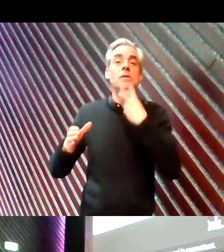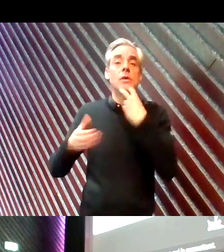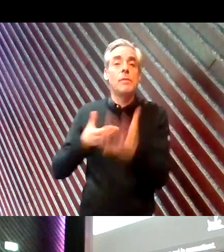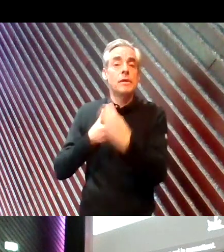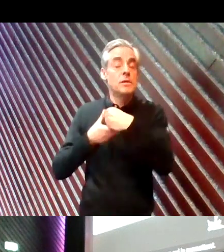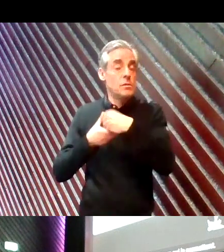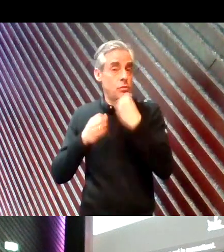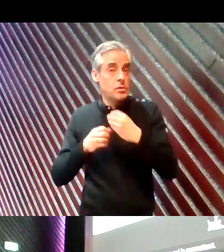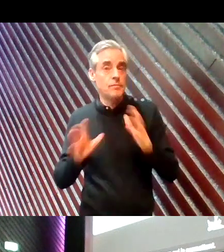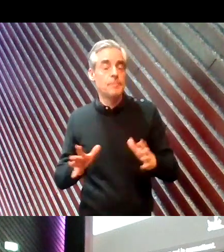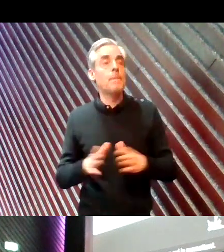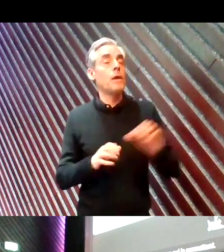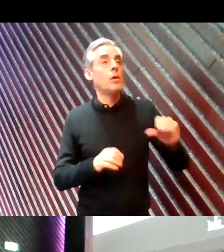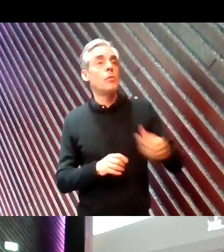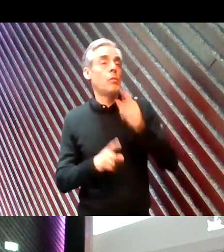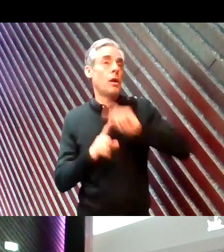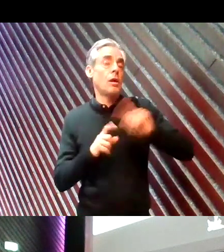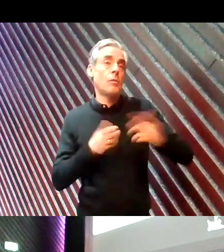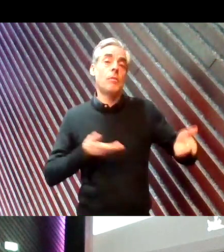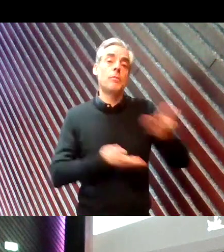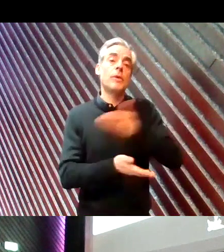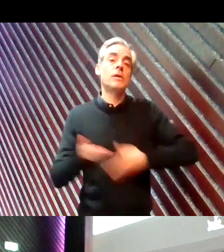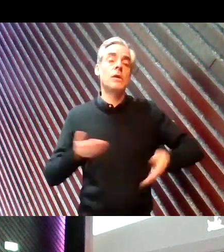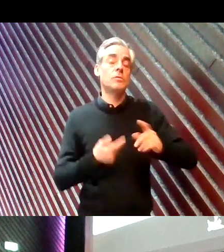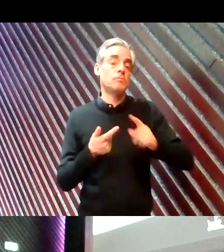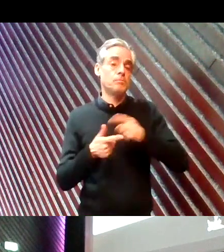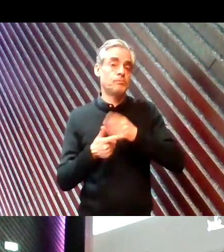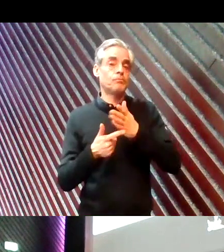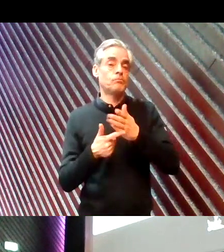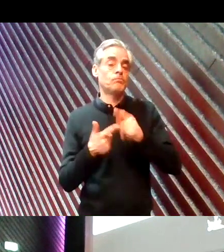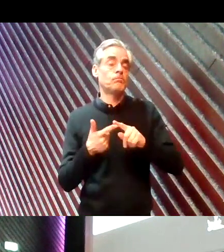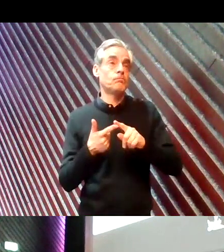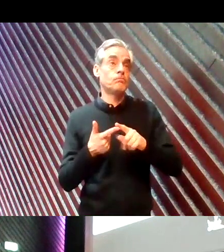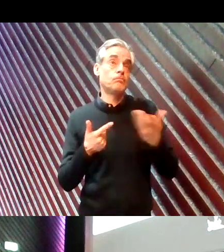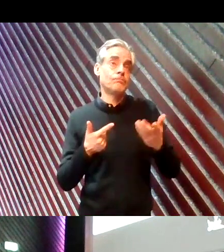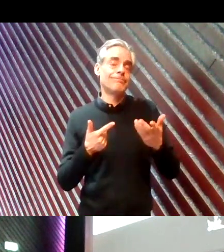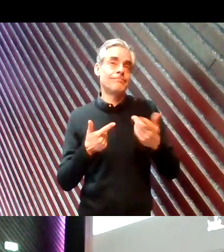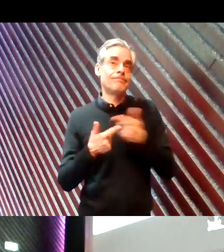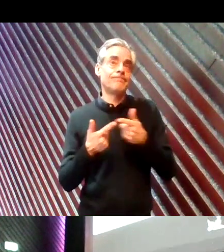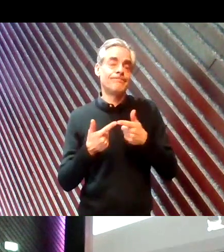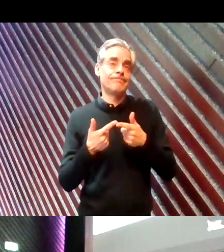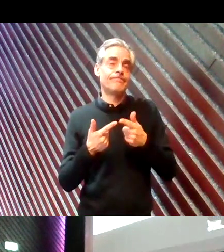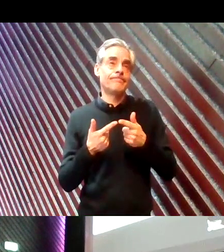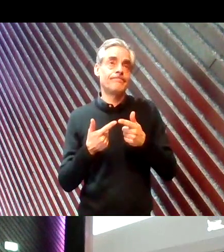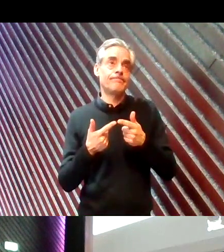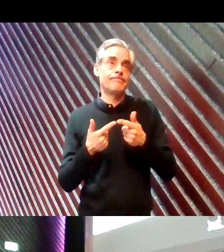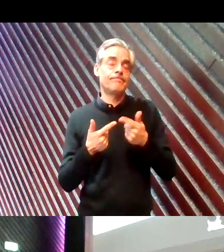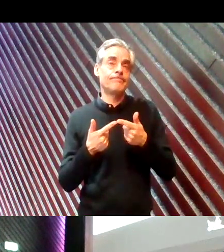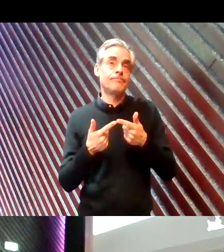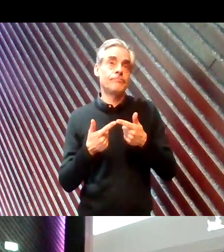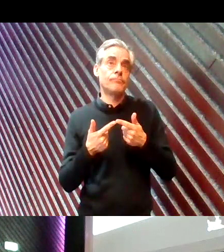C le premier élément à partager. Ensuite, encore une fois, deux choses. Et